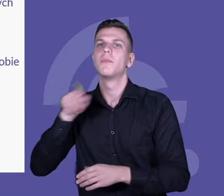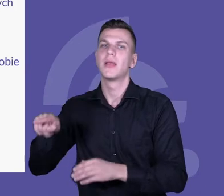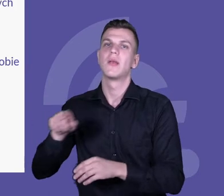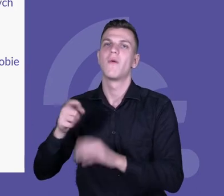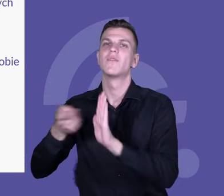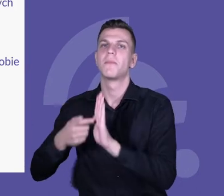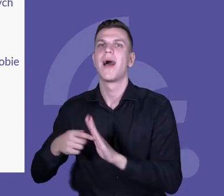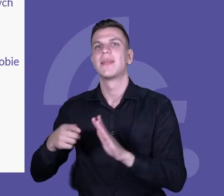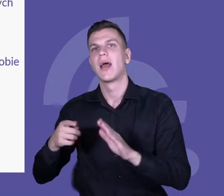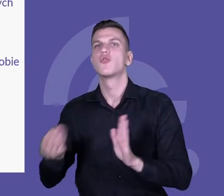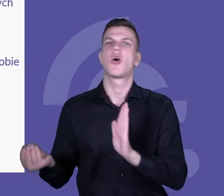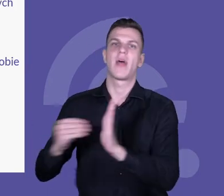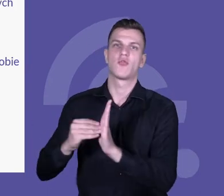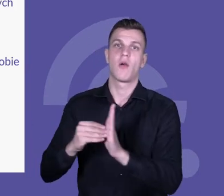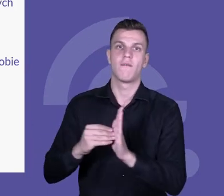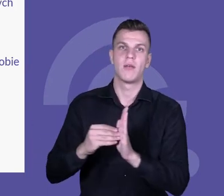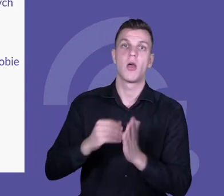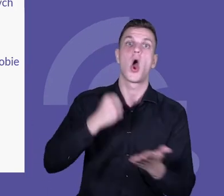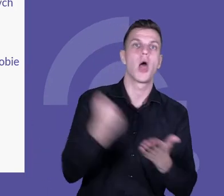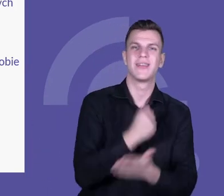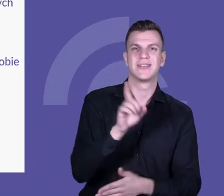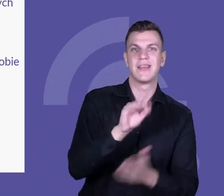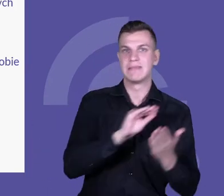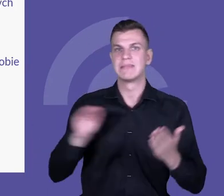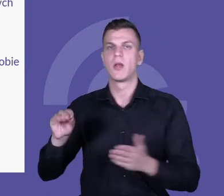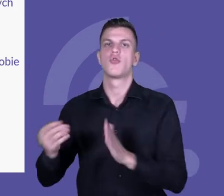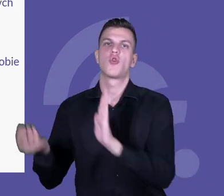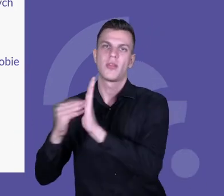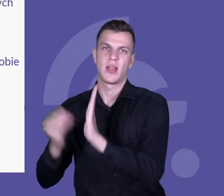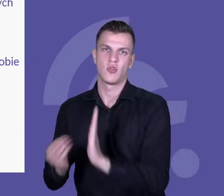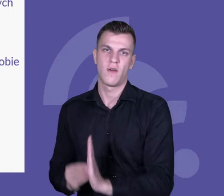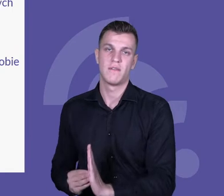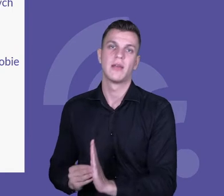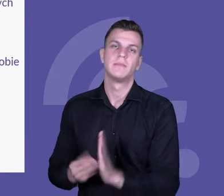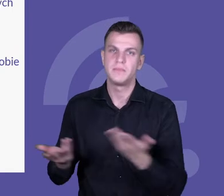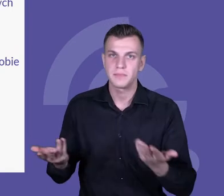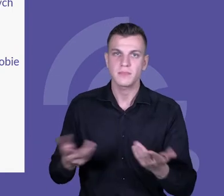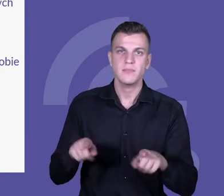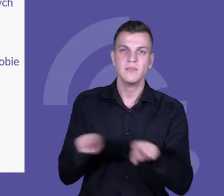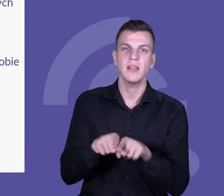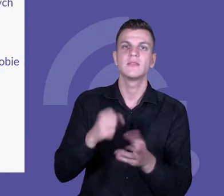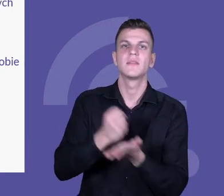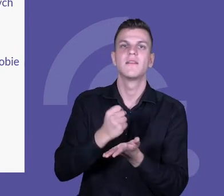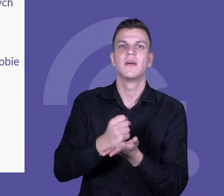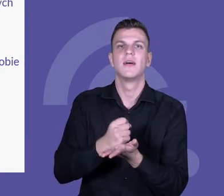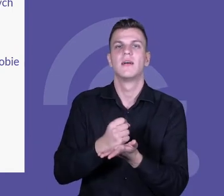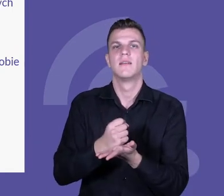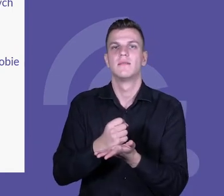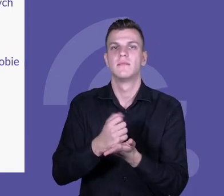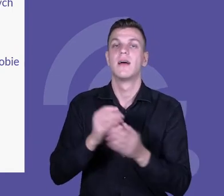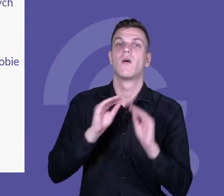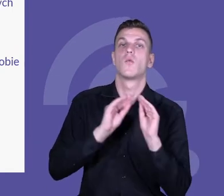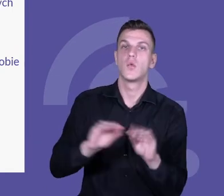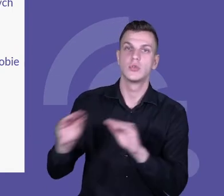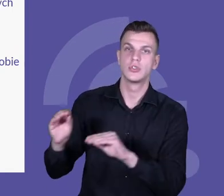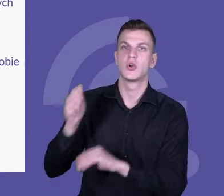taka operacjonalizacja celów dotyczących kompetencji, tak żebyśmy wiedzieli dokładnie, jakie są efekty kształcenia w zakresie kompetencji,